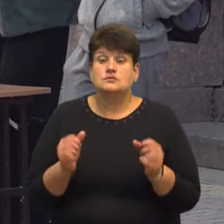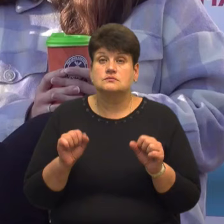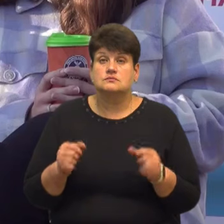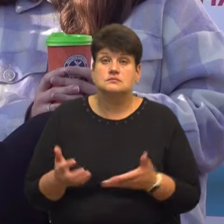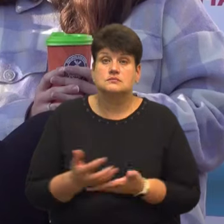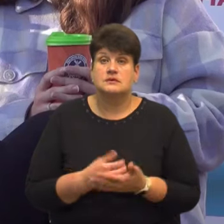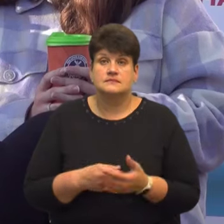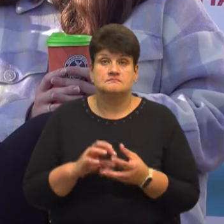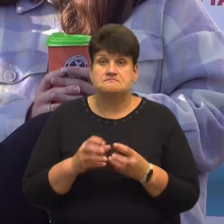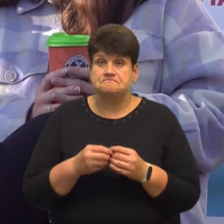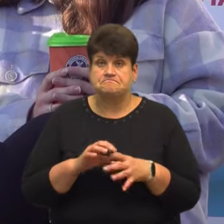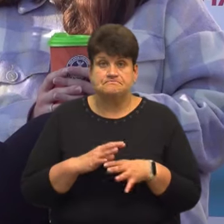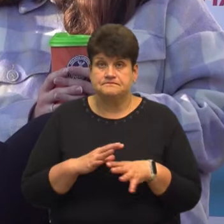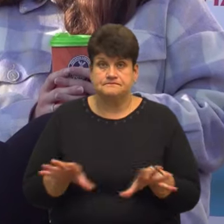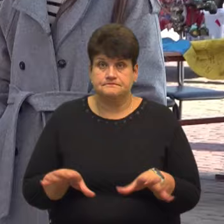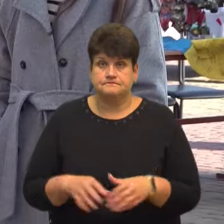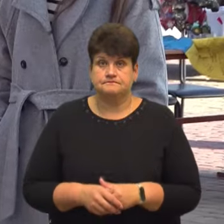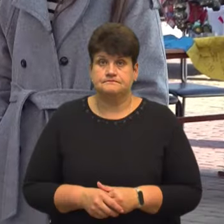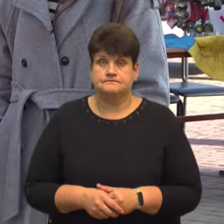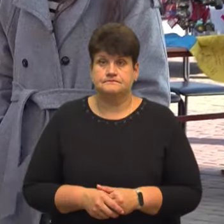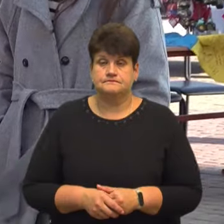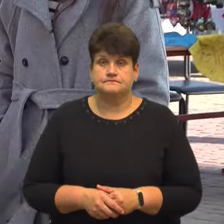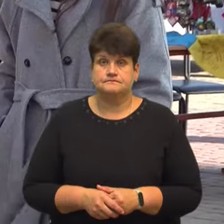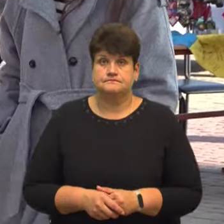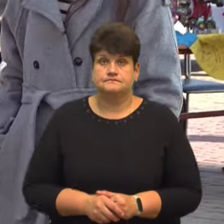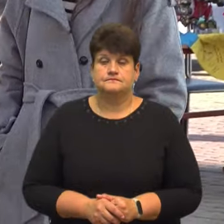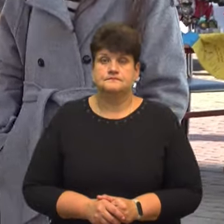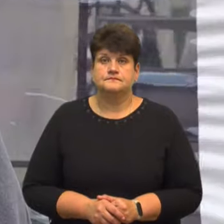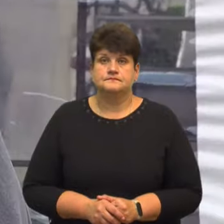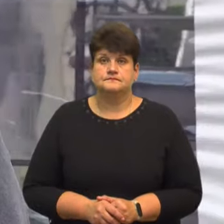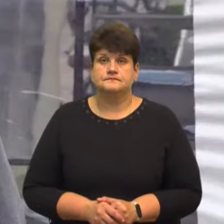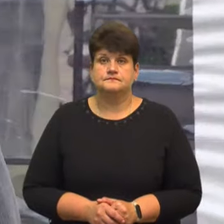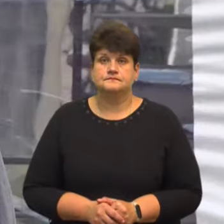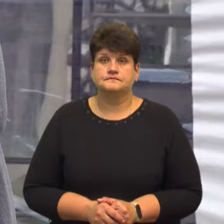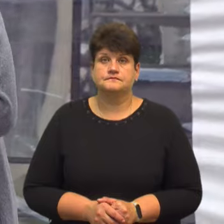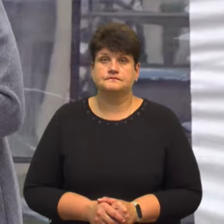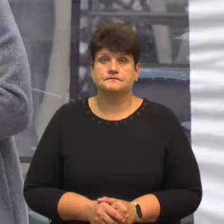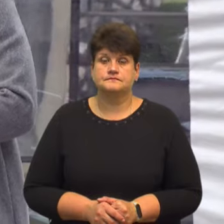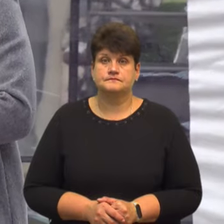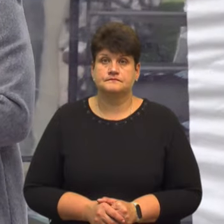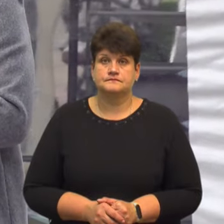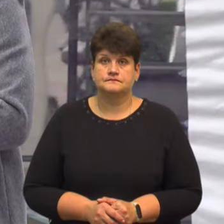наразі не підрахували каже Сергій плавуцький Лілія Лобур Андрій бодак суспільні новини